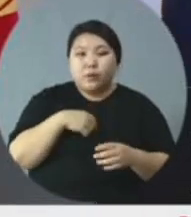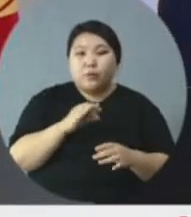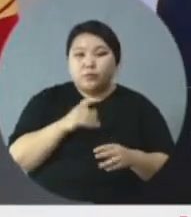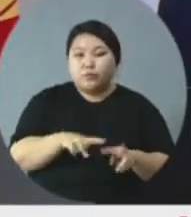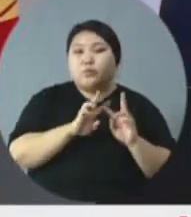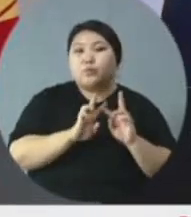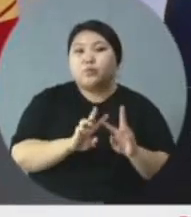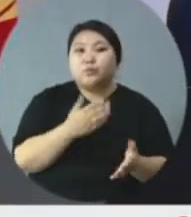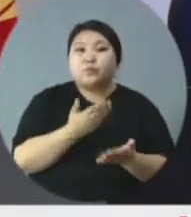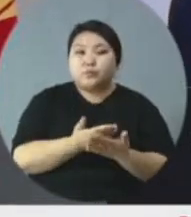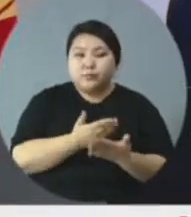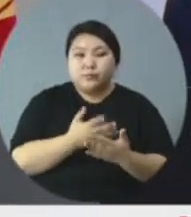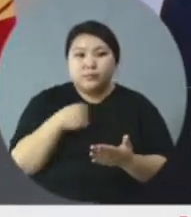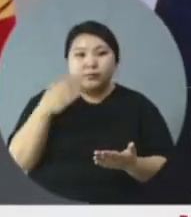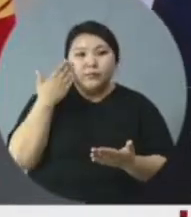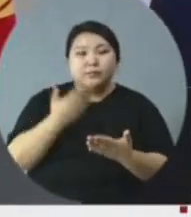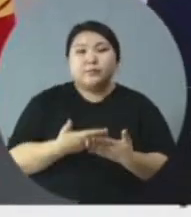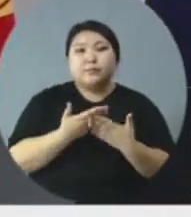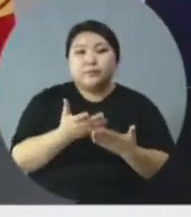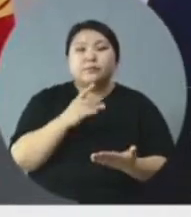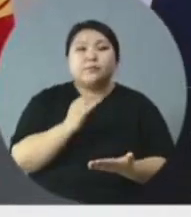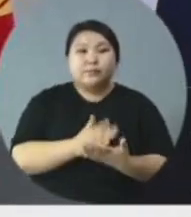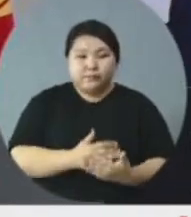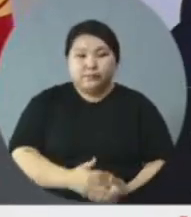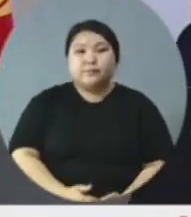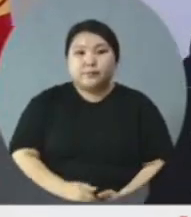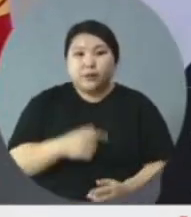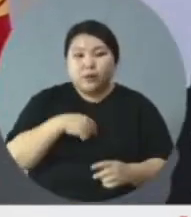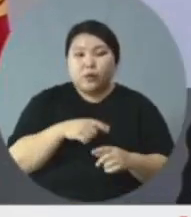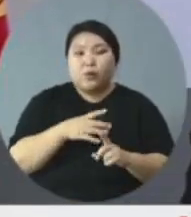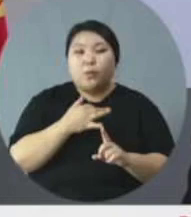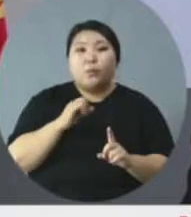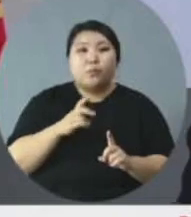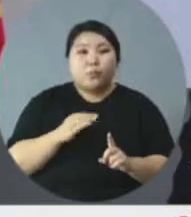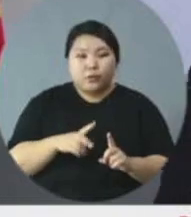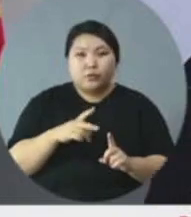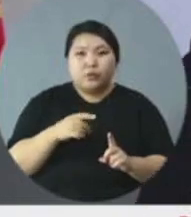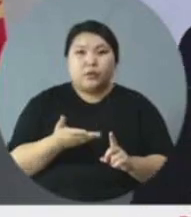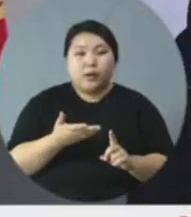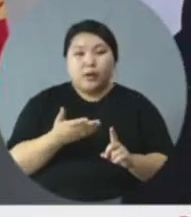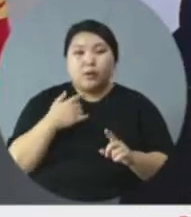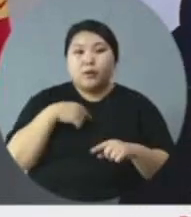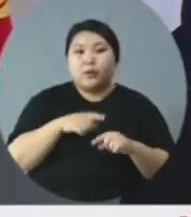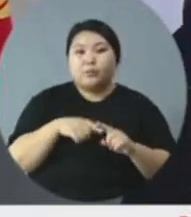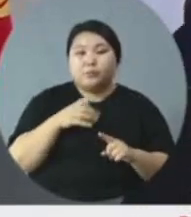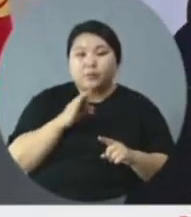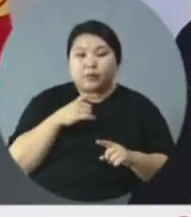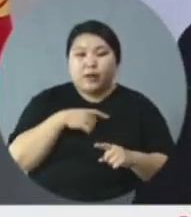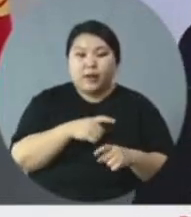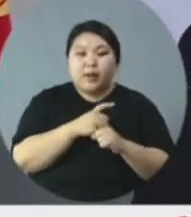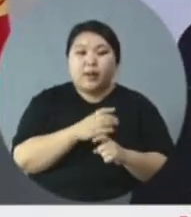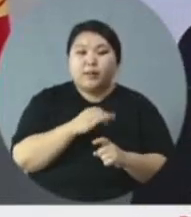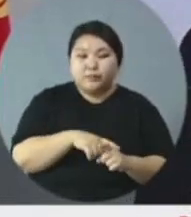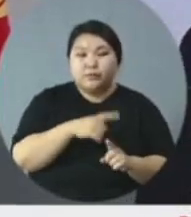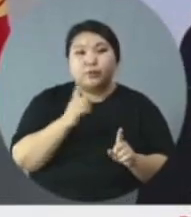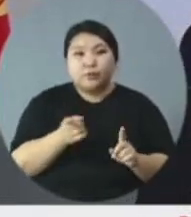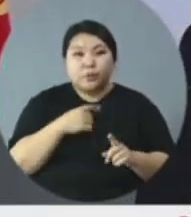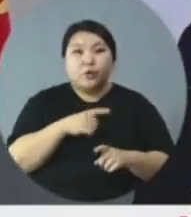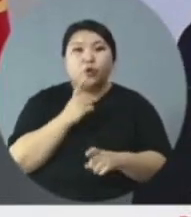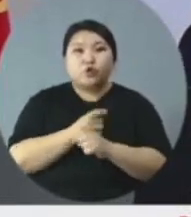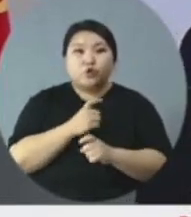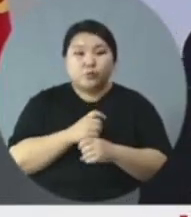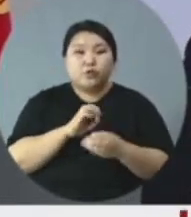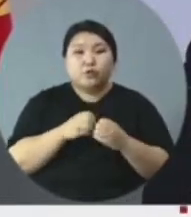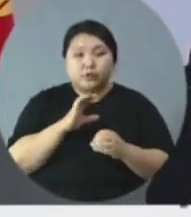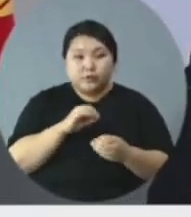энийг өргөжлүүлээч гэдэг саналыг тавьж байна. Уул нь бол яг одоо халамжаас хөдөлмөрт гэж байгаа